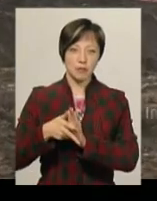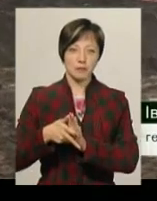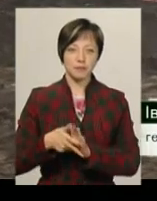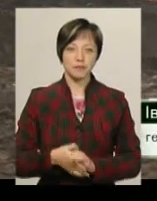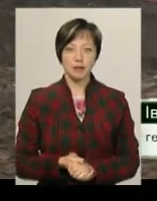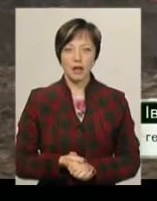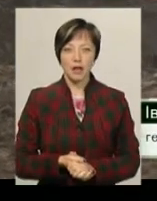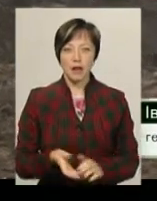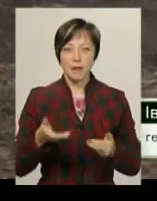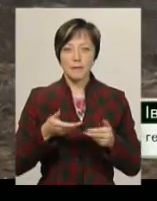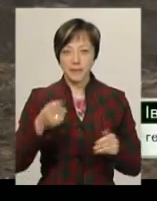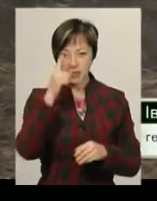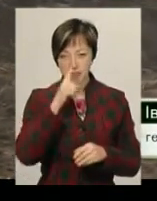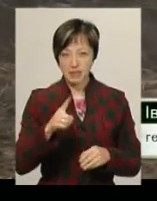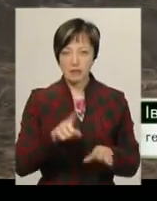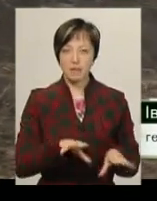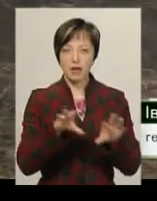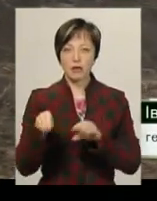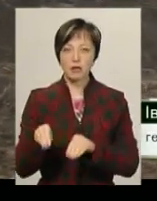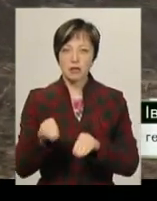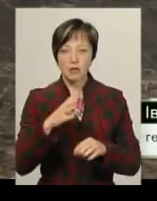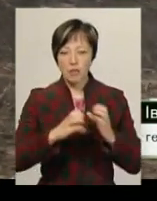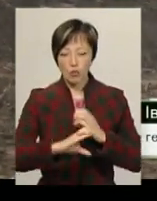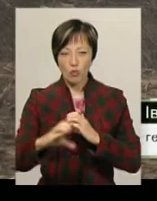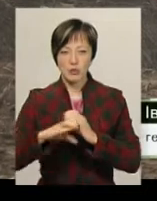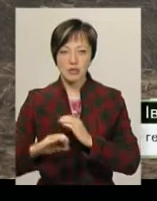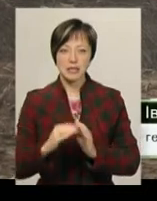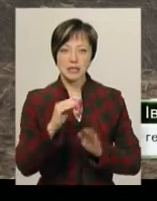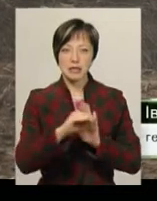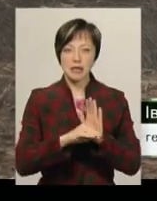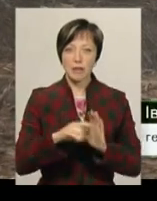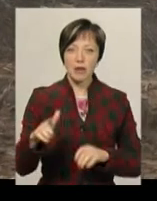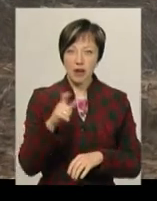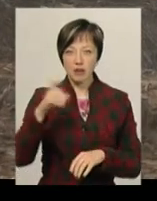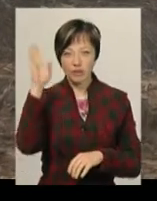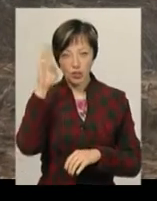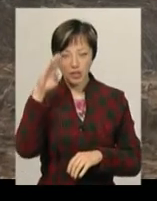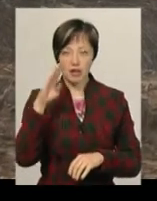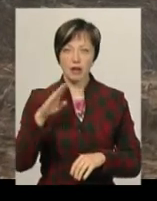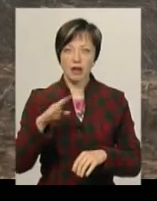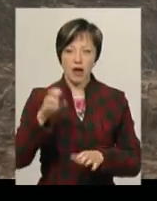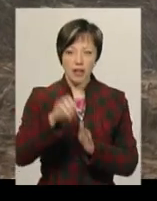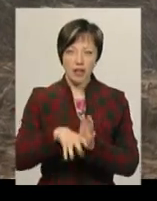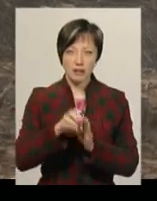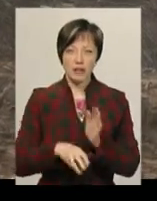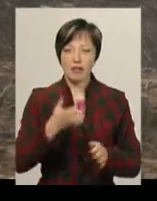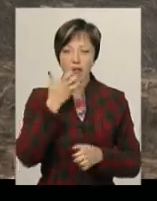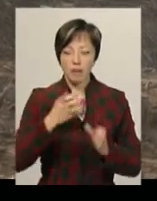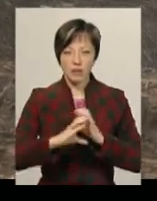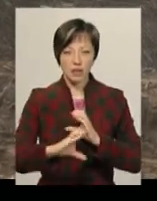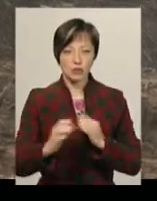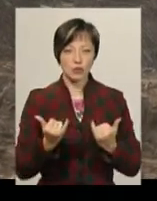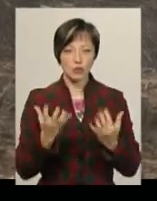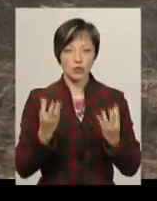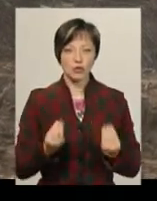майже місяць переносили мережі, тут дуже багато було мереж, це системи газопостачання, води, каналізації, теплотраса. На